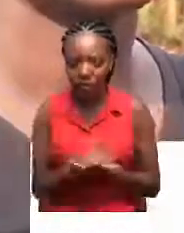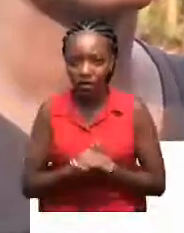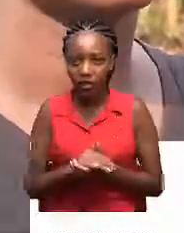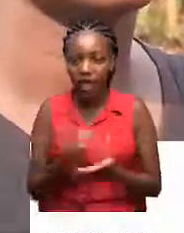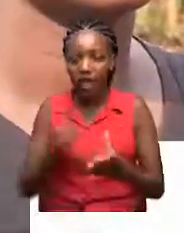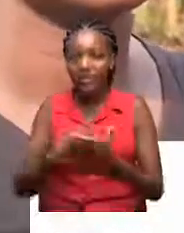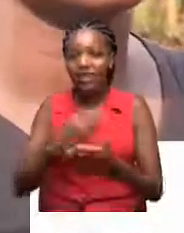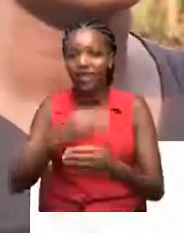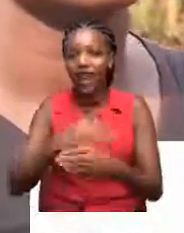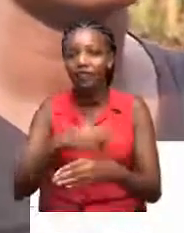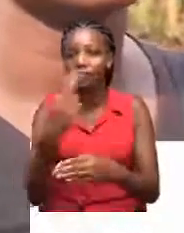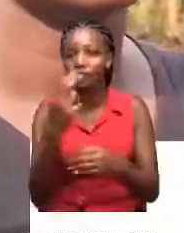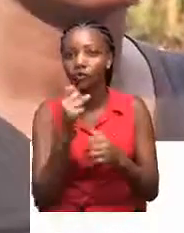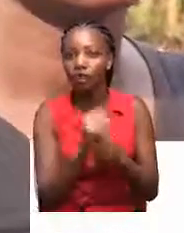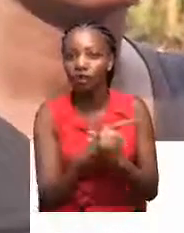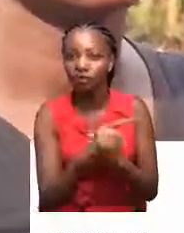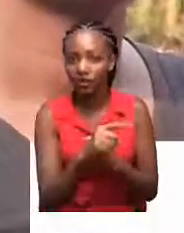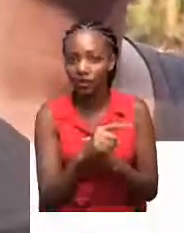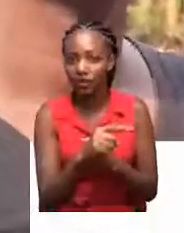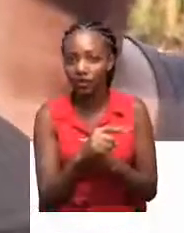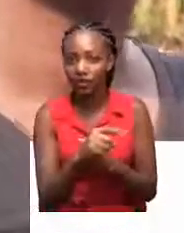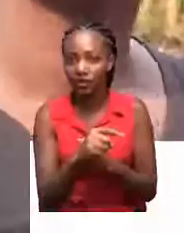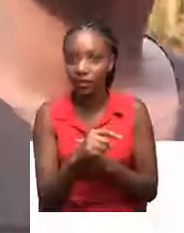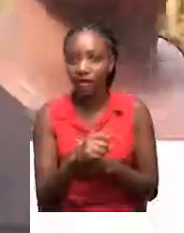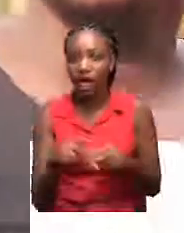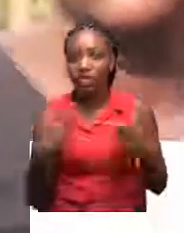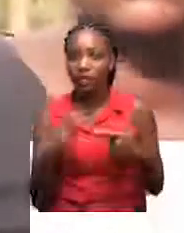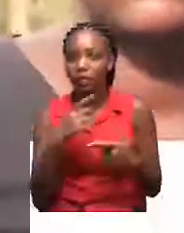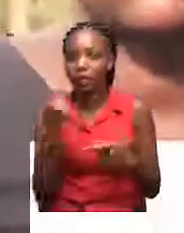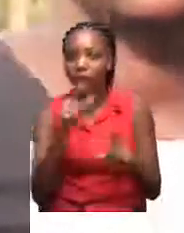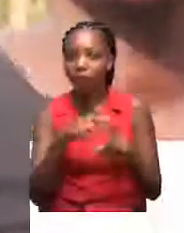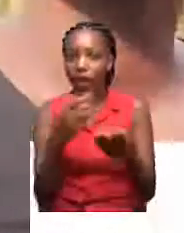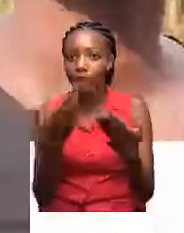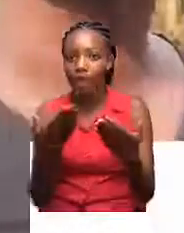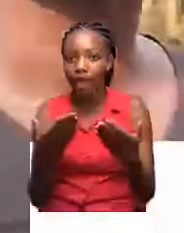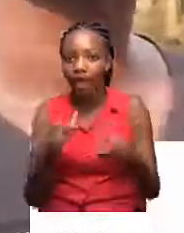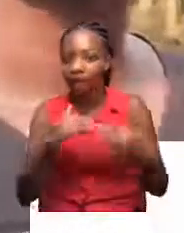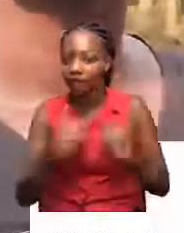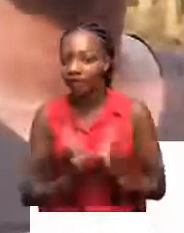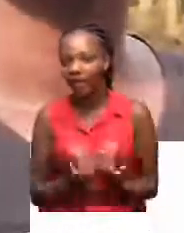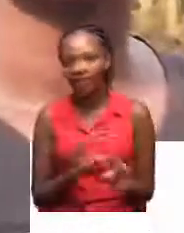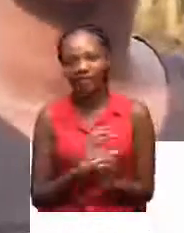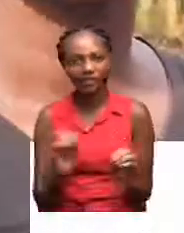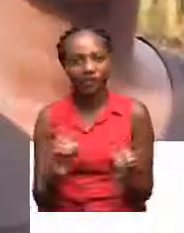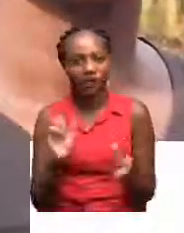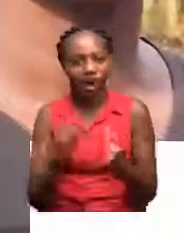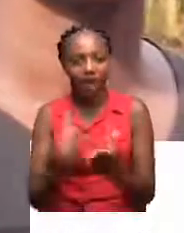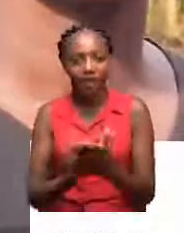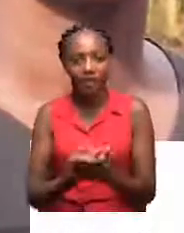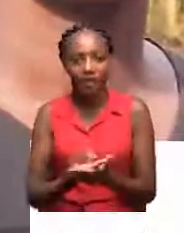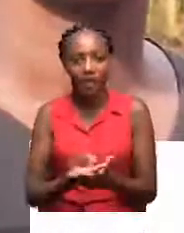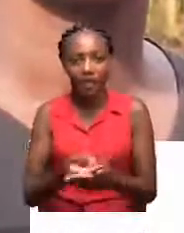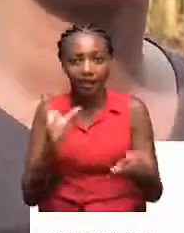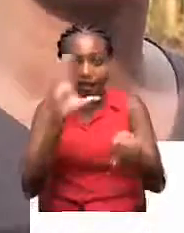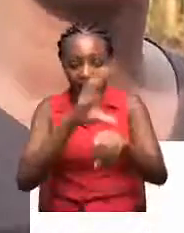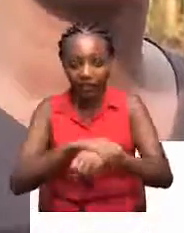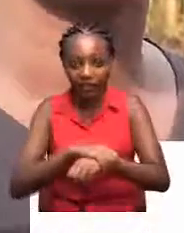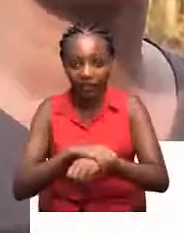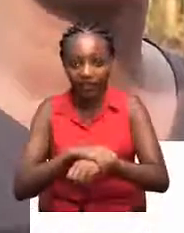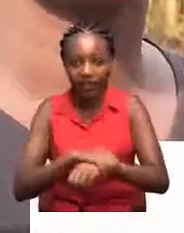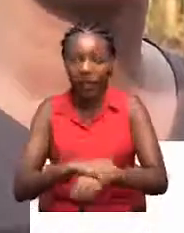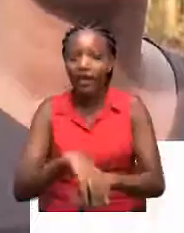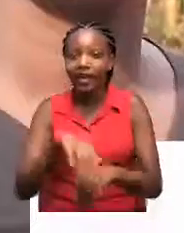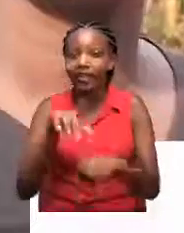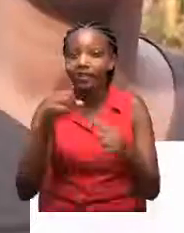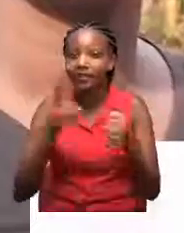After 2 months, wale wa huko walikuwa hawajachoka kumtafuta. Wakapata downstream 6